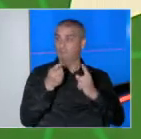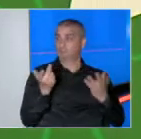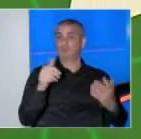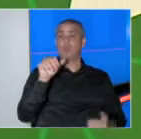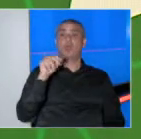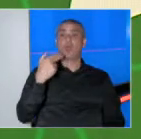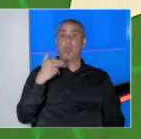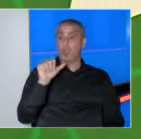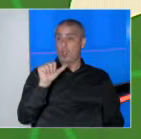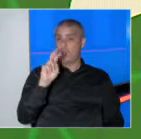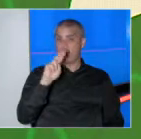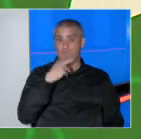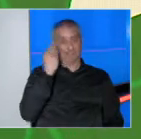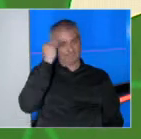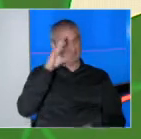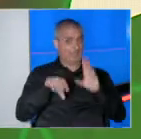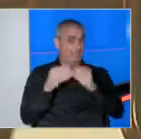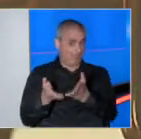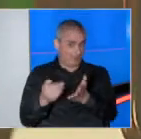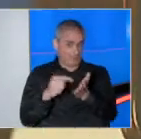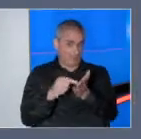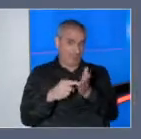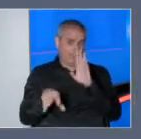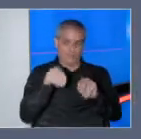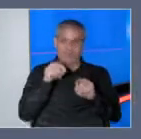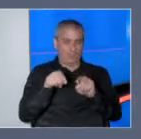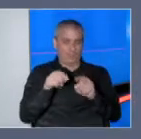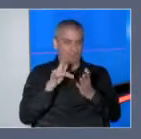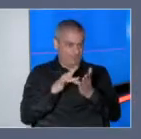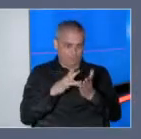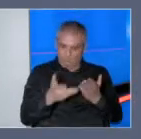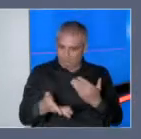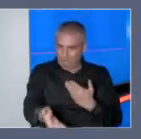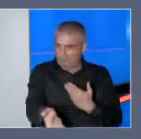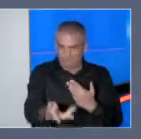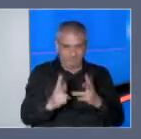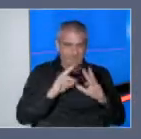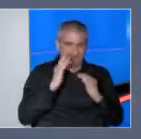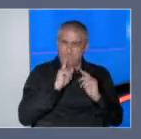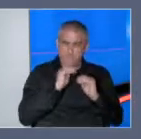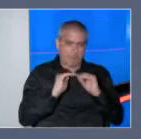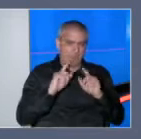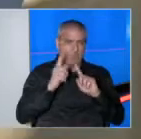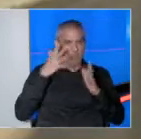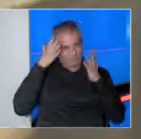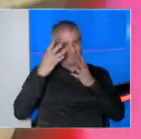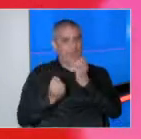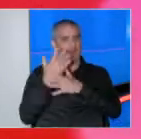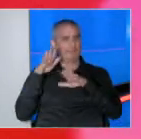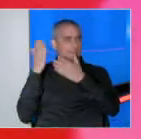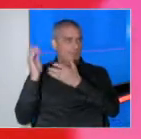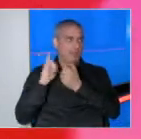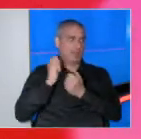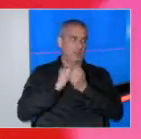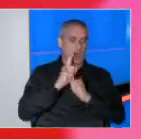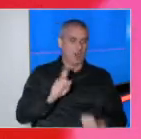אורן הזכיר לנו למעשה בציוץ את הבחירות, כי אתם יודעים, הבחירות האלה נמצאות בעצימות נמוכה, כי כולנו עסוקים בהקמת ממשלה, כן,